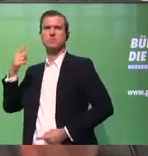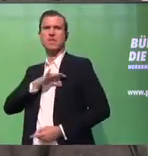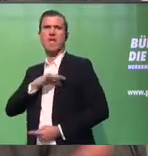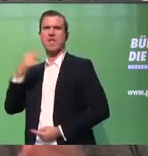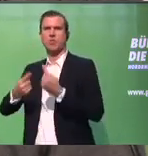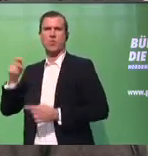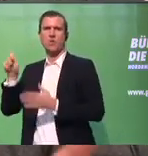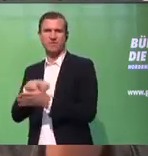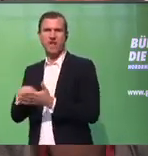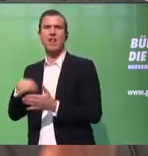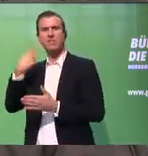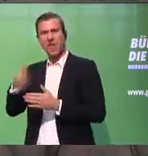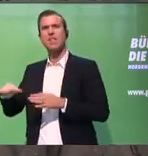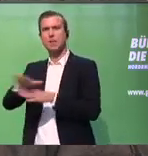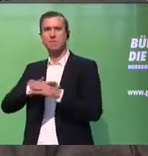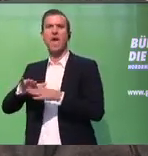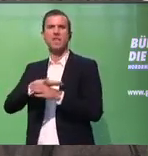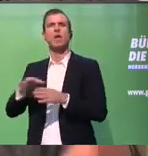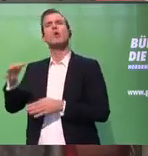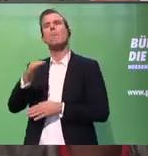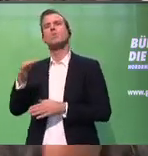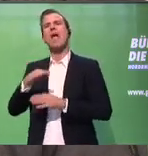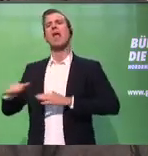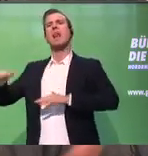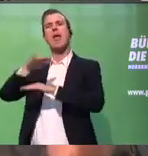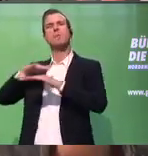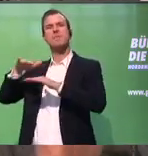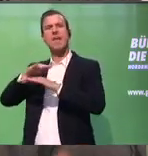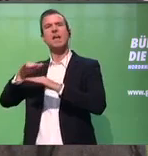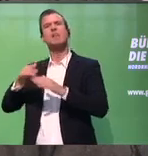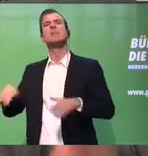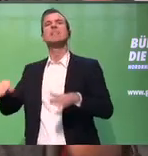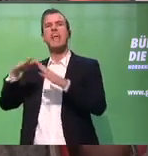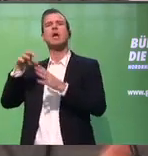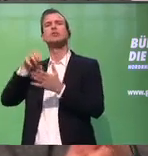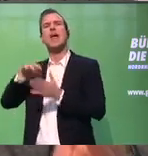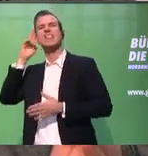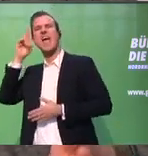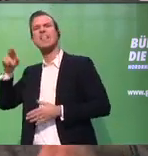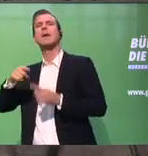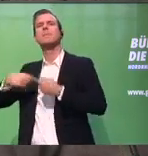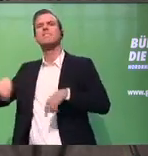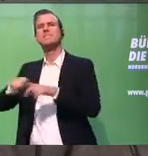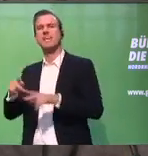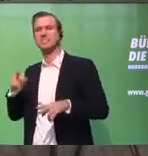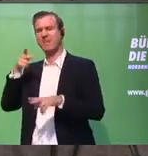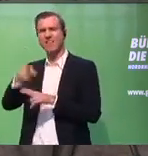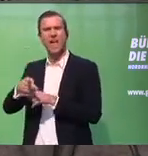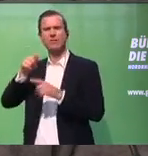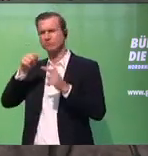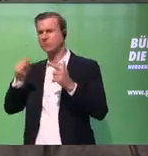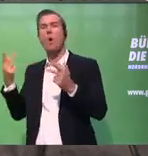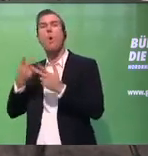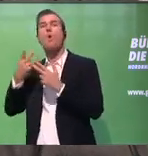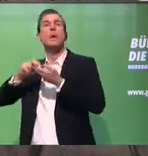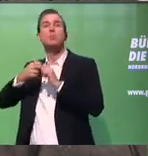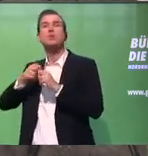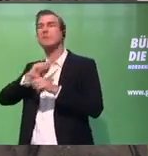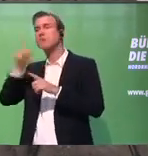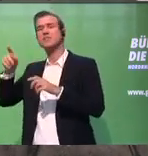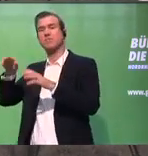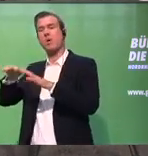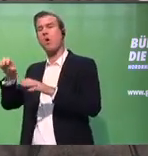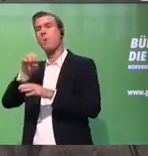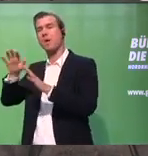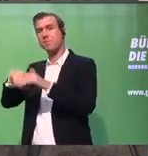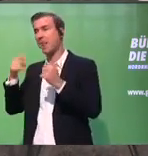sich in diesen Bereichen auf kommunaler Ebene, im Kreistag, im Stadtrat, in der Bezirksvertretung oder in Brüssel im